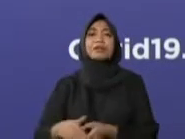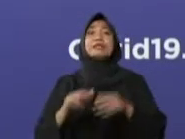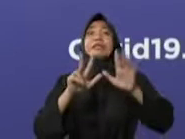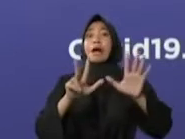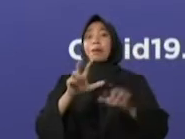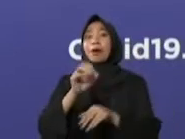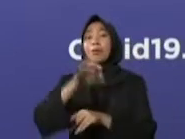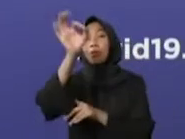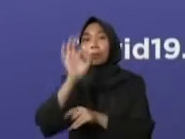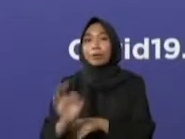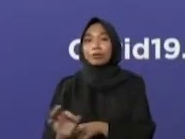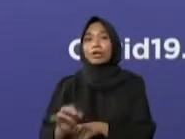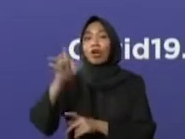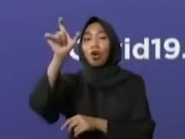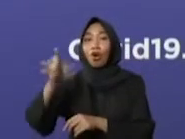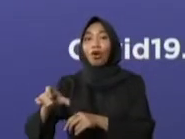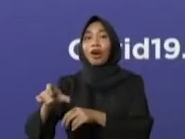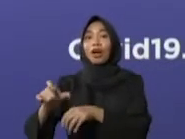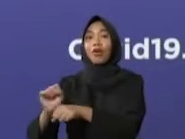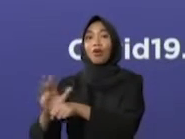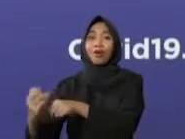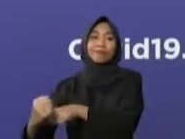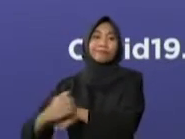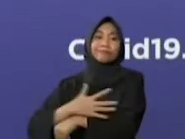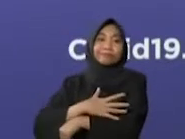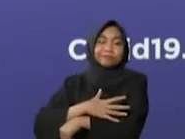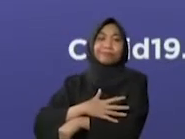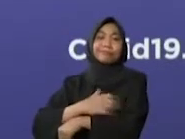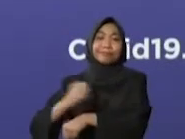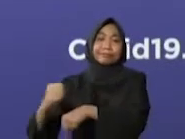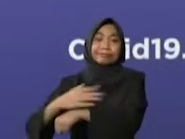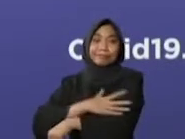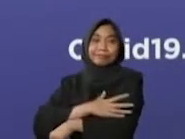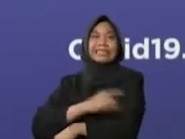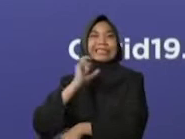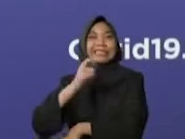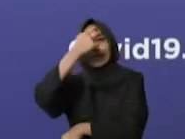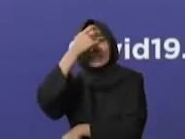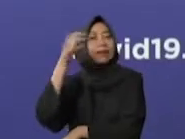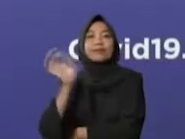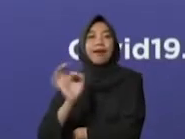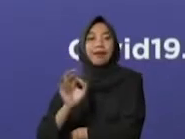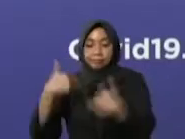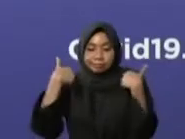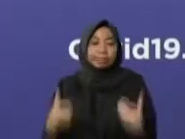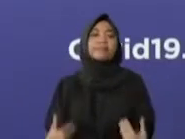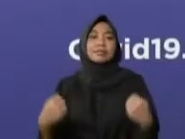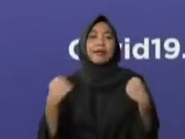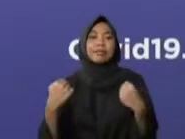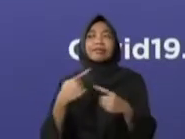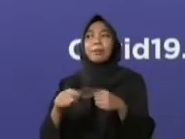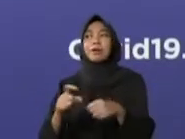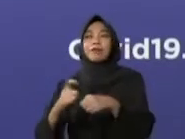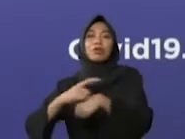80% orang yang membawa virus ini tidak mempunyai gejala apapun tidak